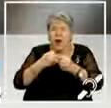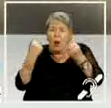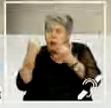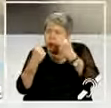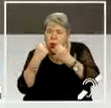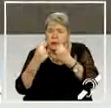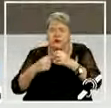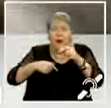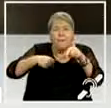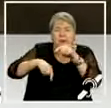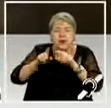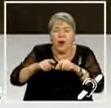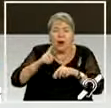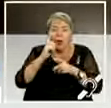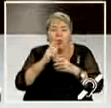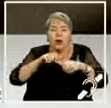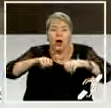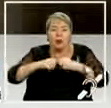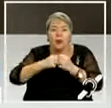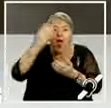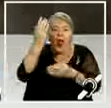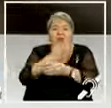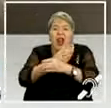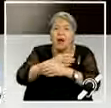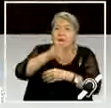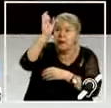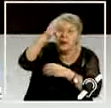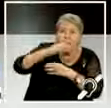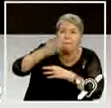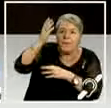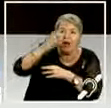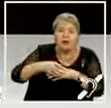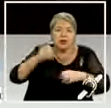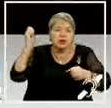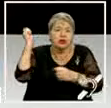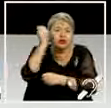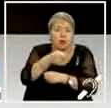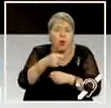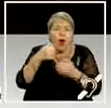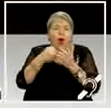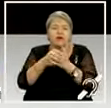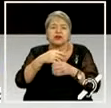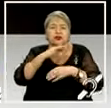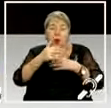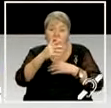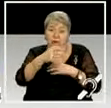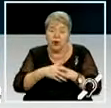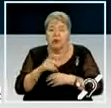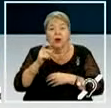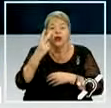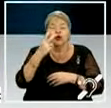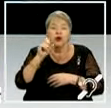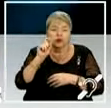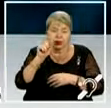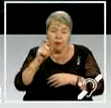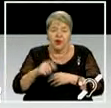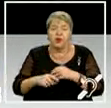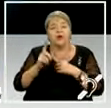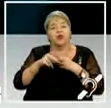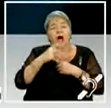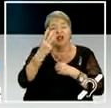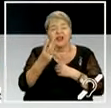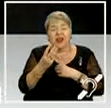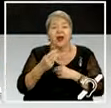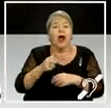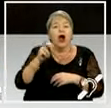ei rupe o bucată de lemn din lambriul de pe perete și îi atacă pe ceilalți cu acesta. Doi dintre tinerii reținuți au 17 ani, iar al treilea 19.